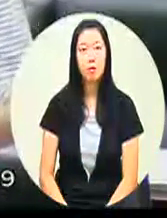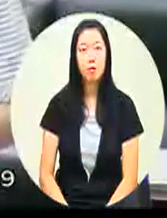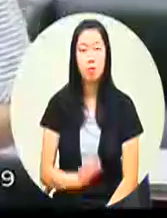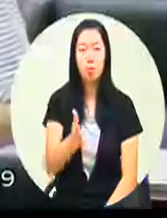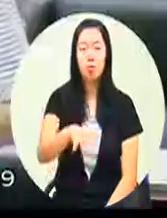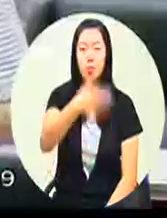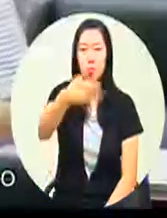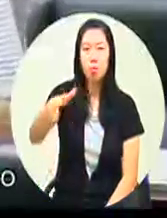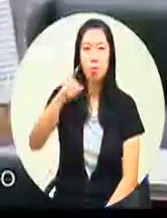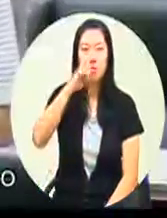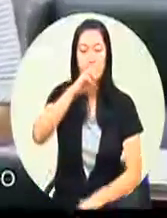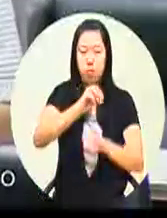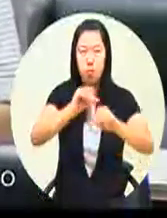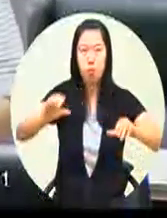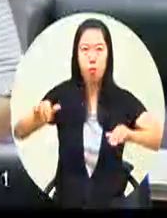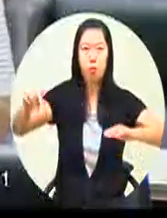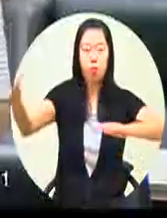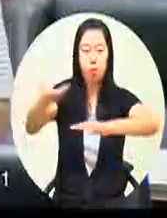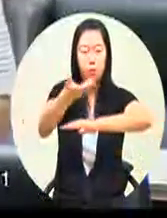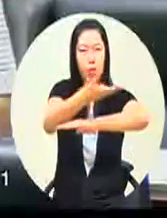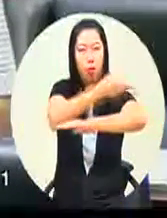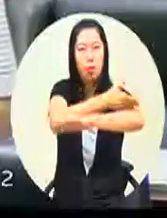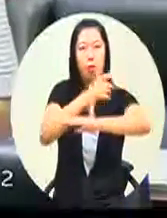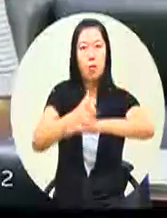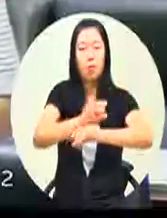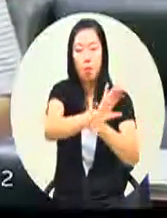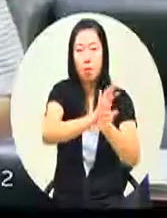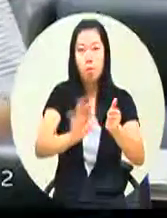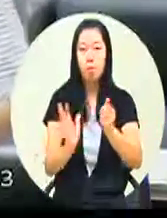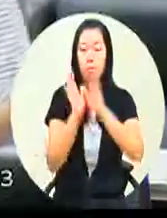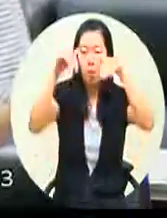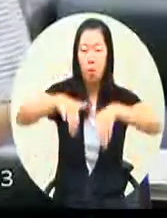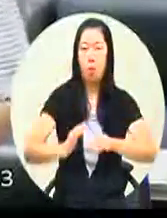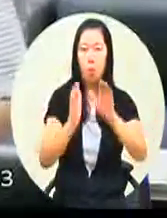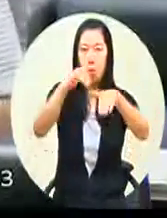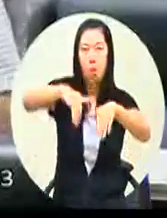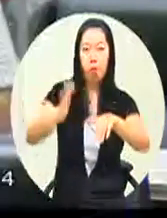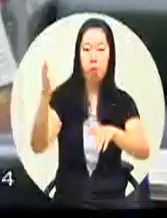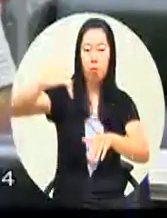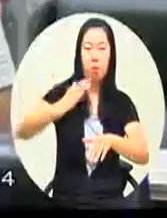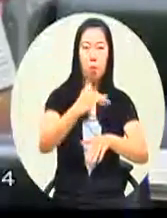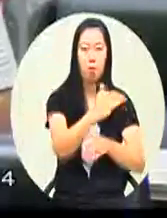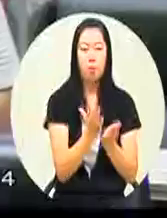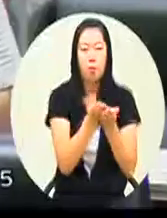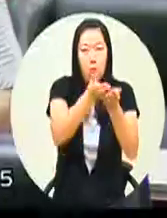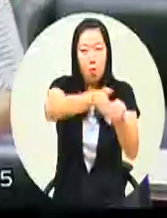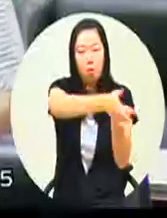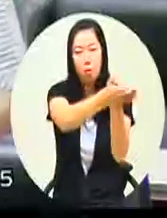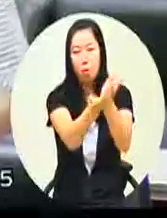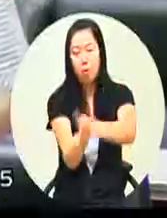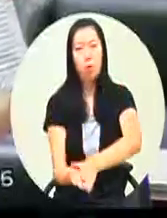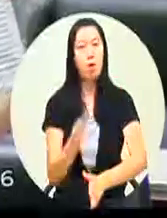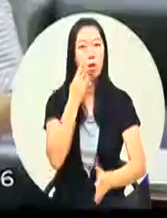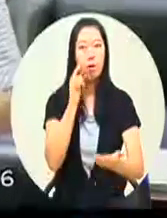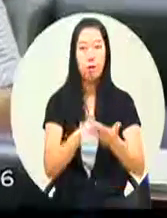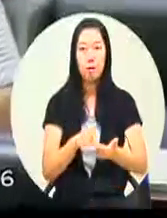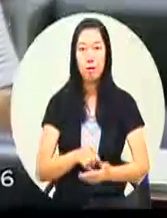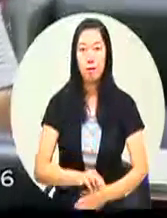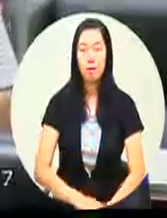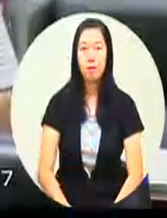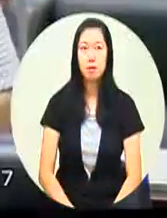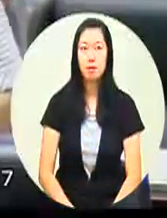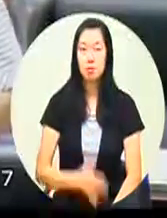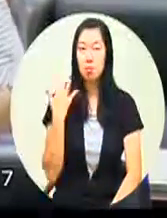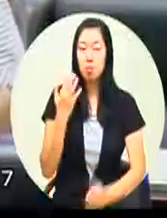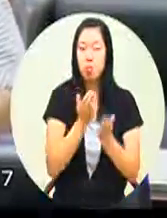会沉沙在那边，会造成海浪的不平稳嘛，也会很容易翻船嘛，哦。曾经也两三次